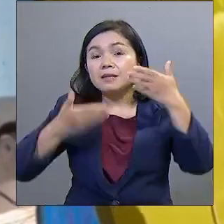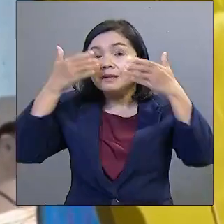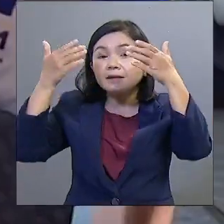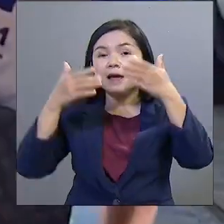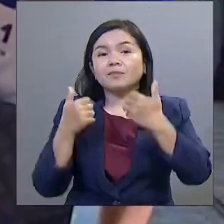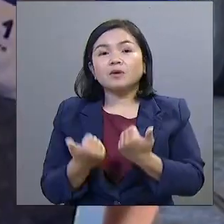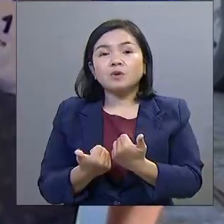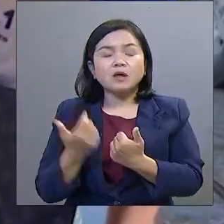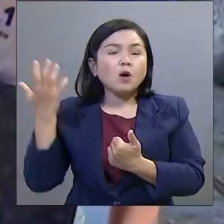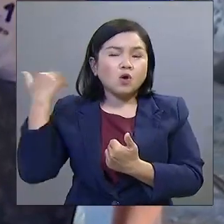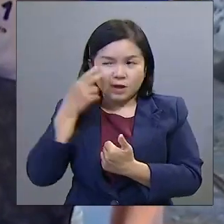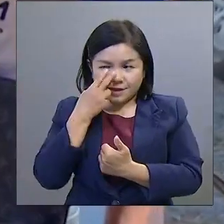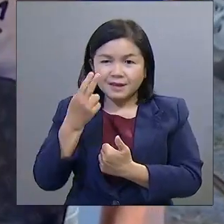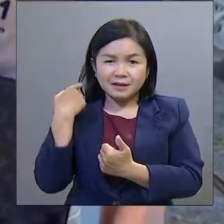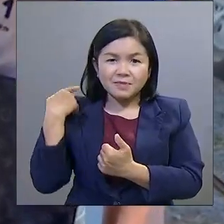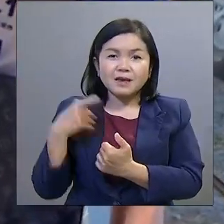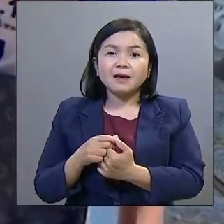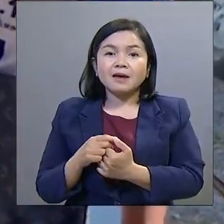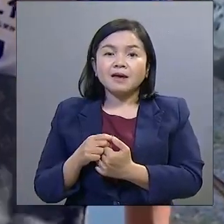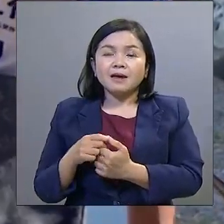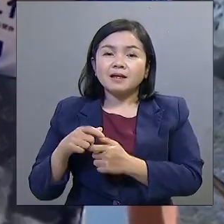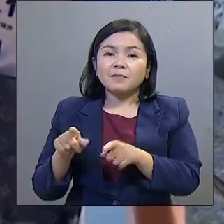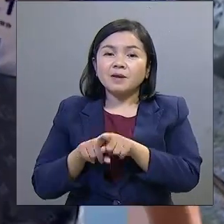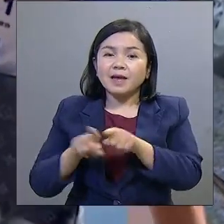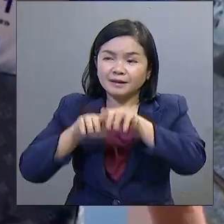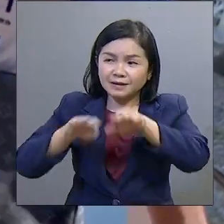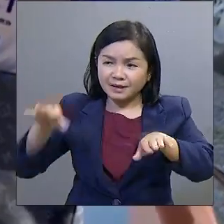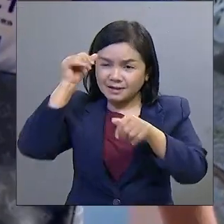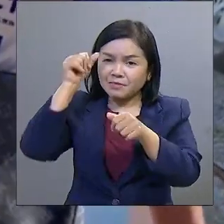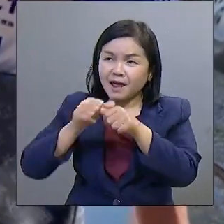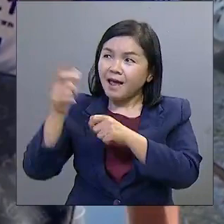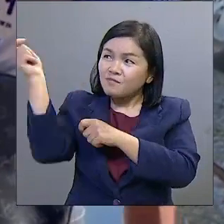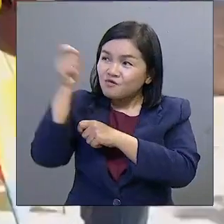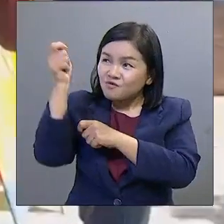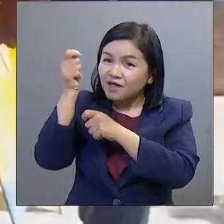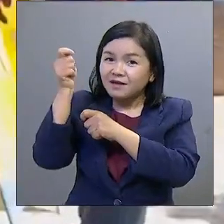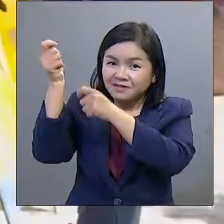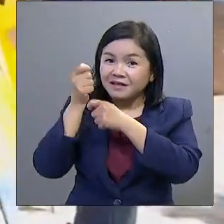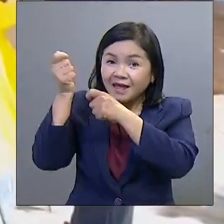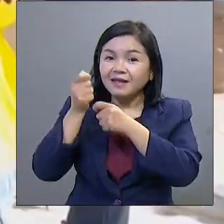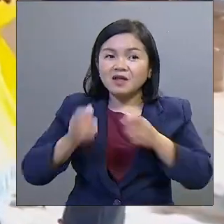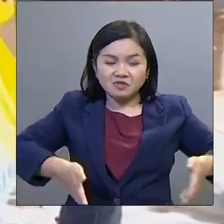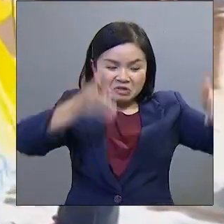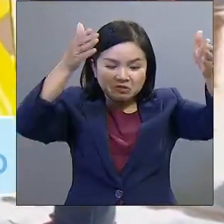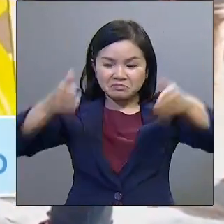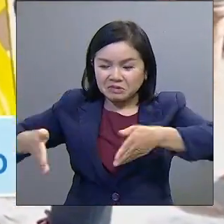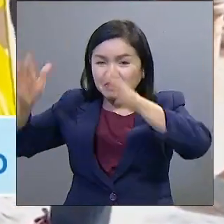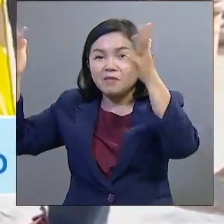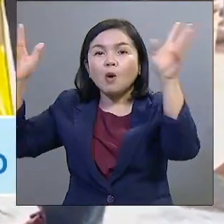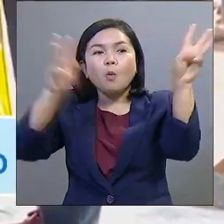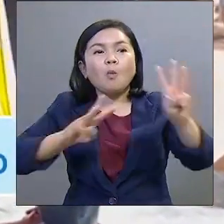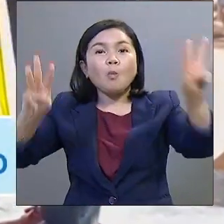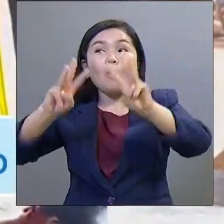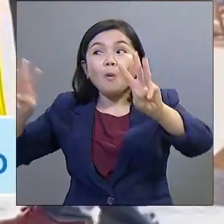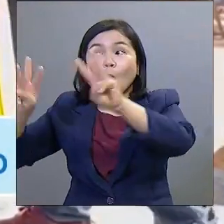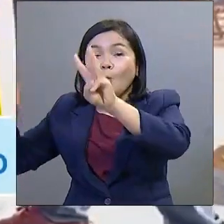ผมยังทันในยุคหนึ่งในตอนผมเด็กเนี่ยผมจำได้ผมเล่นแล้วเมื่อก่อนตึกมันไม่เยอะ ตึกมันไม่เยอะบ้านไม่แน่น